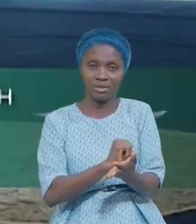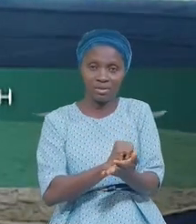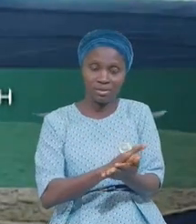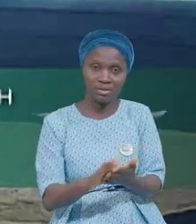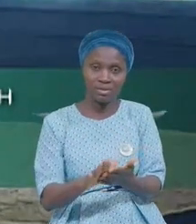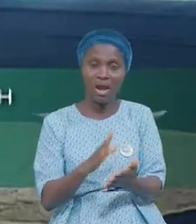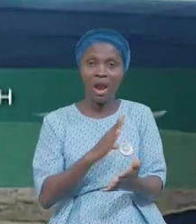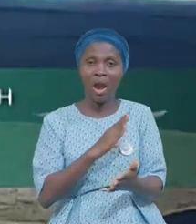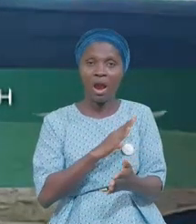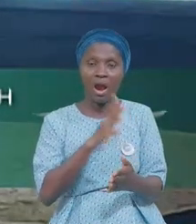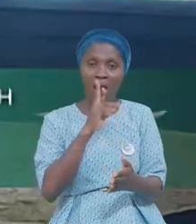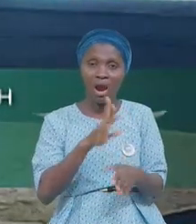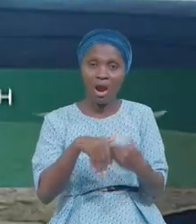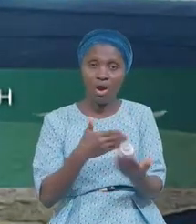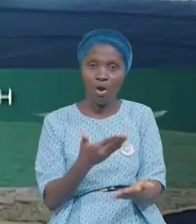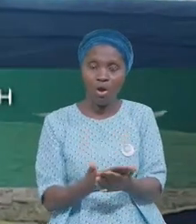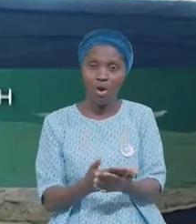sanctifiés,